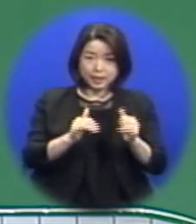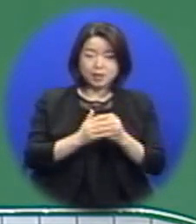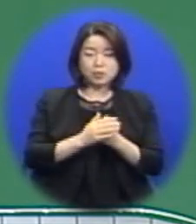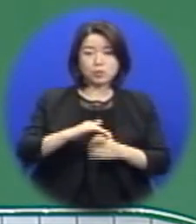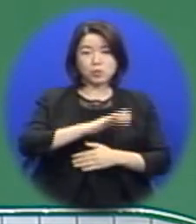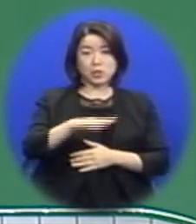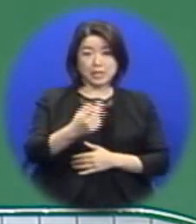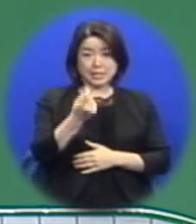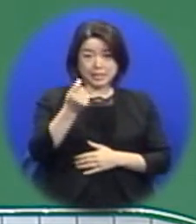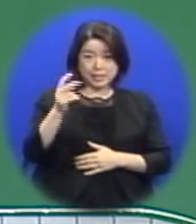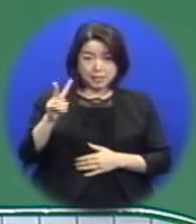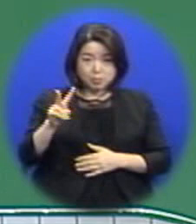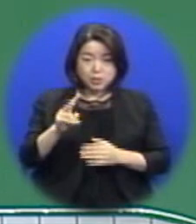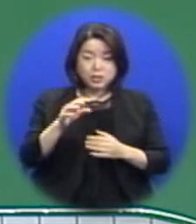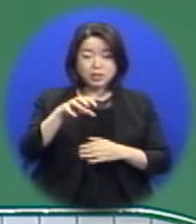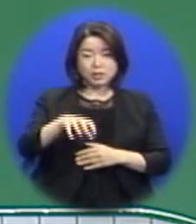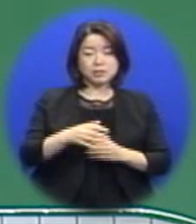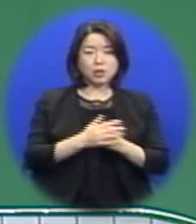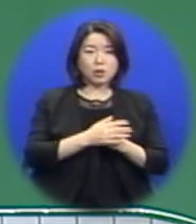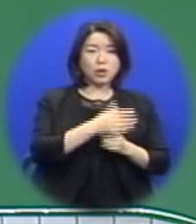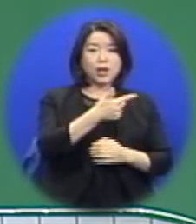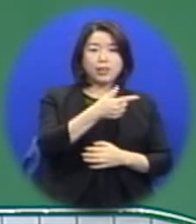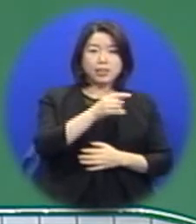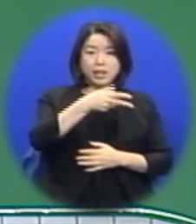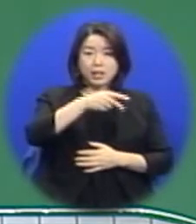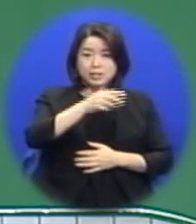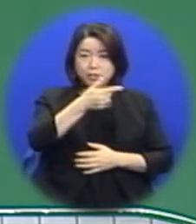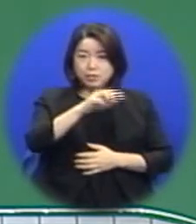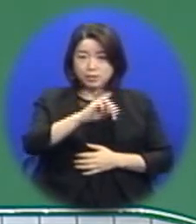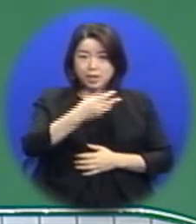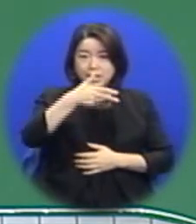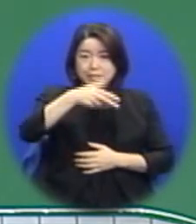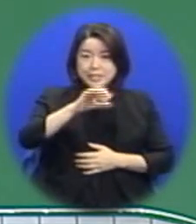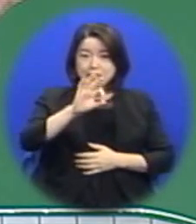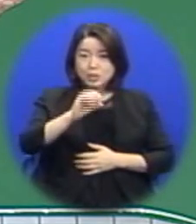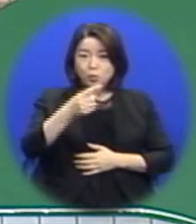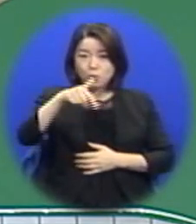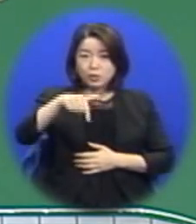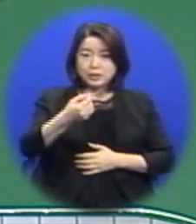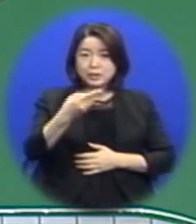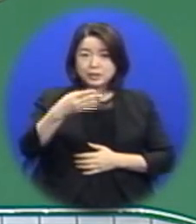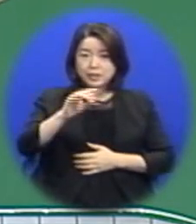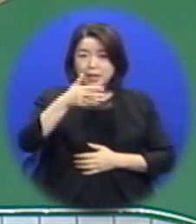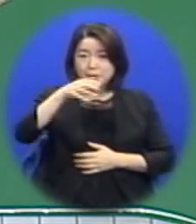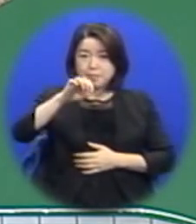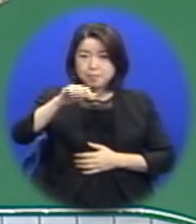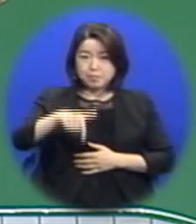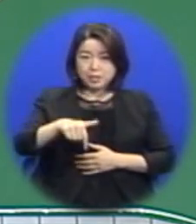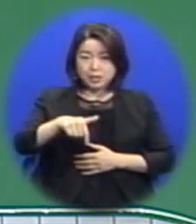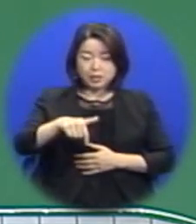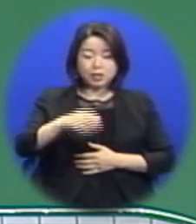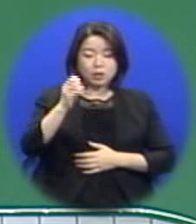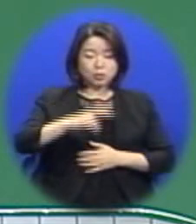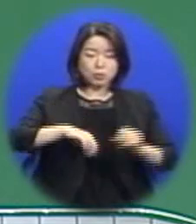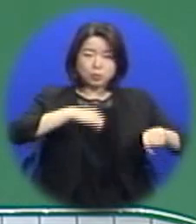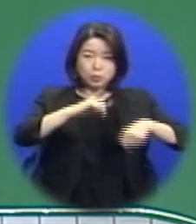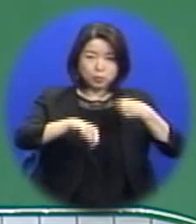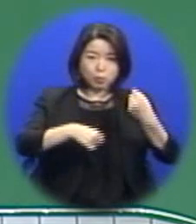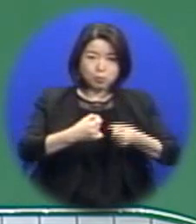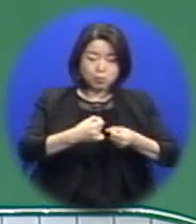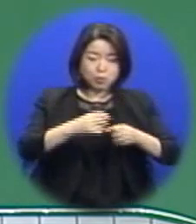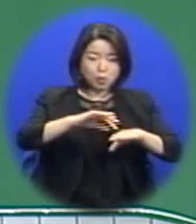TV에서 내셔널 지오그래픽이나 또는 동물의 왕국 같이 이